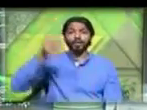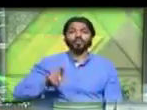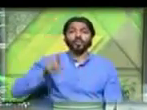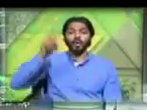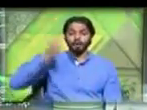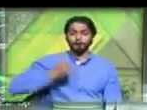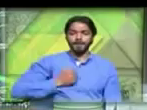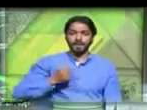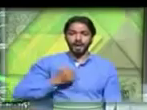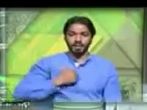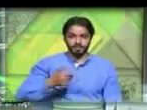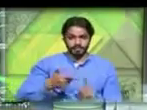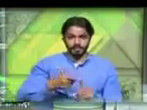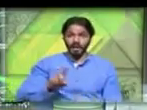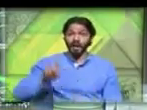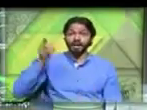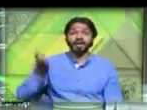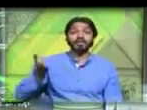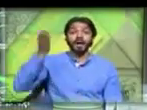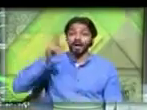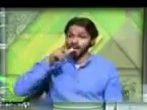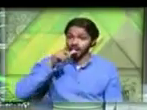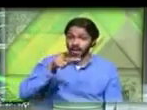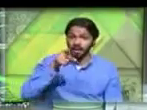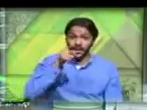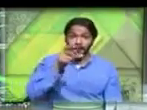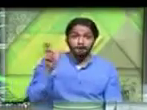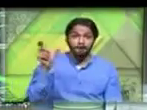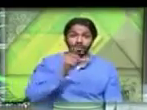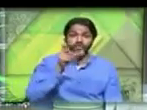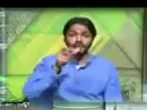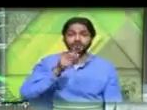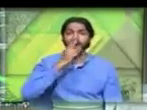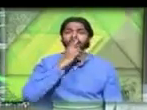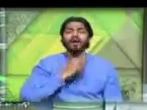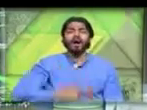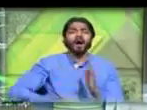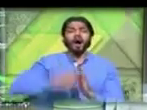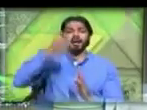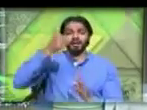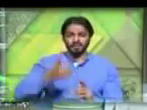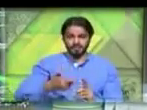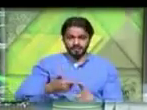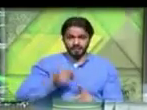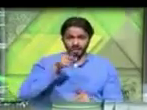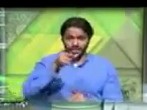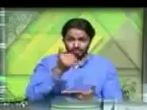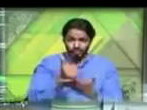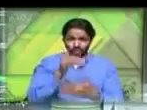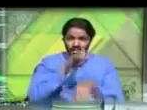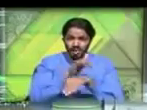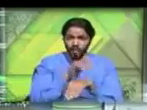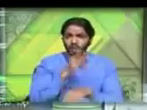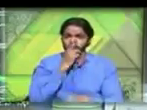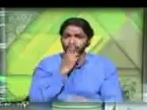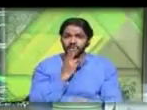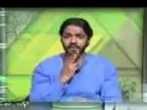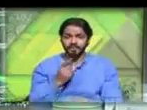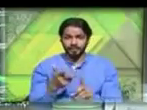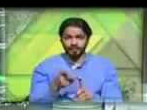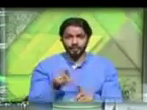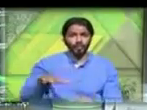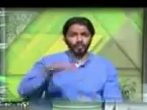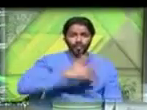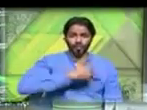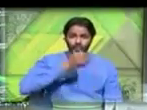يقل ربنا كنتم خير أمة أخرجت للناس تأمرون بالمعروف وتنهون عن المنكر وتؤمنون